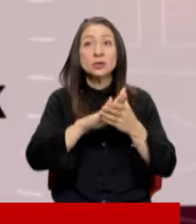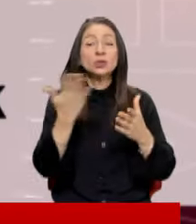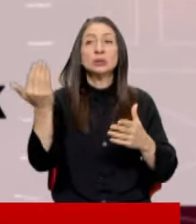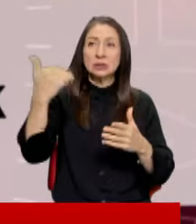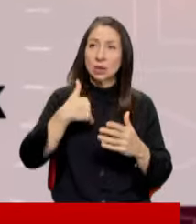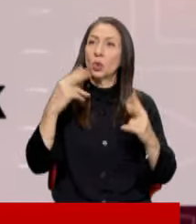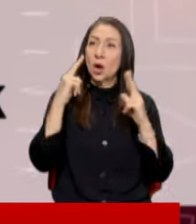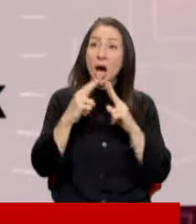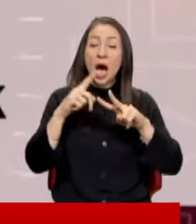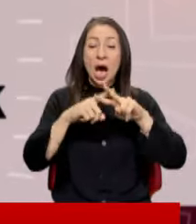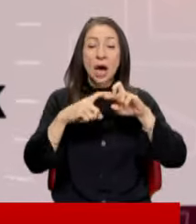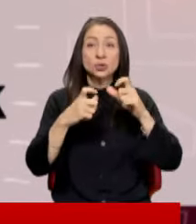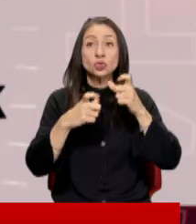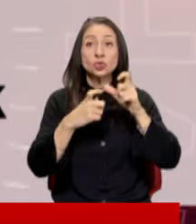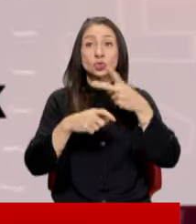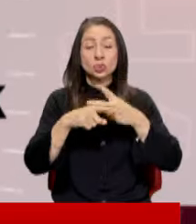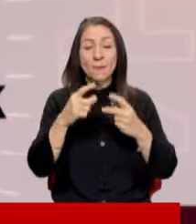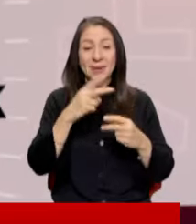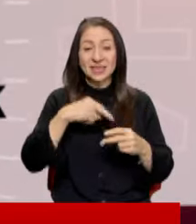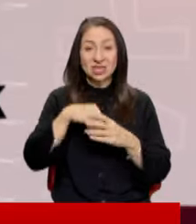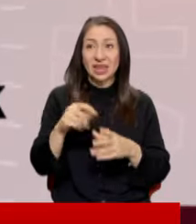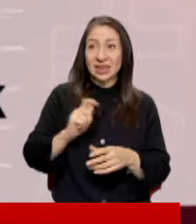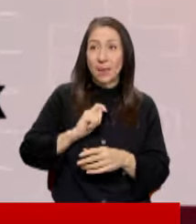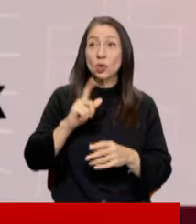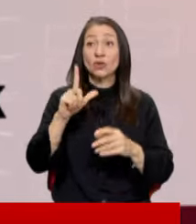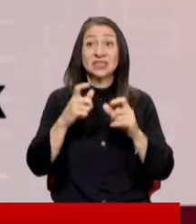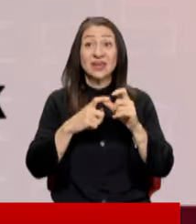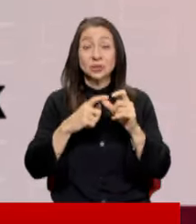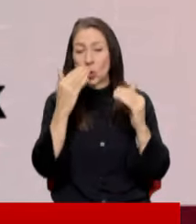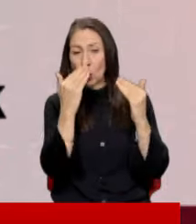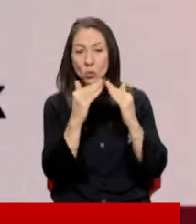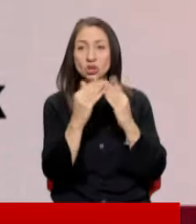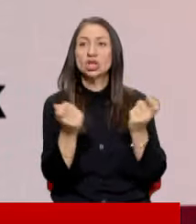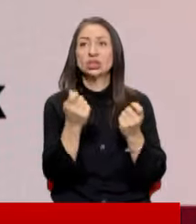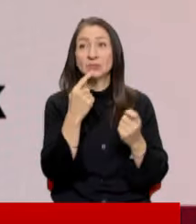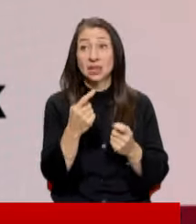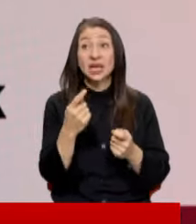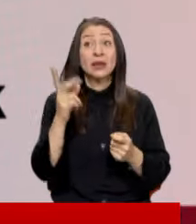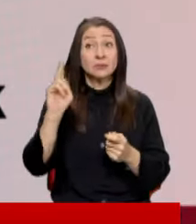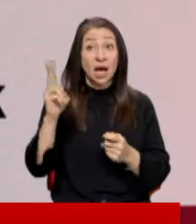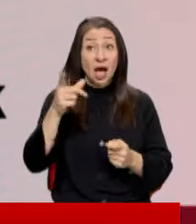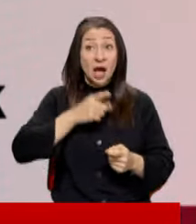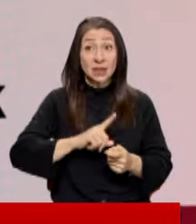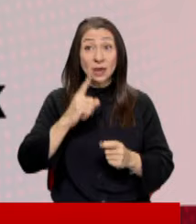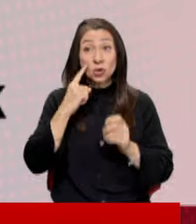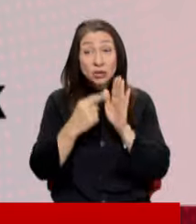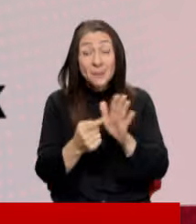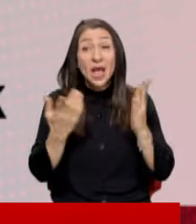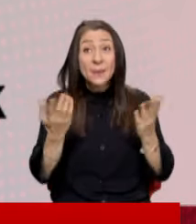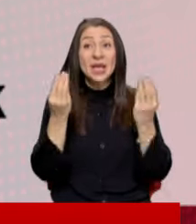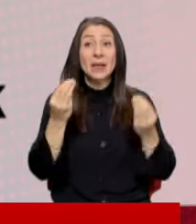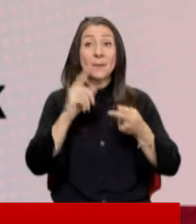geldi görüştük Arsuz Belediyesi için talepte bulundu Lütfü savaşla da uyumlu çalışırım dedi kendisine aday gösterebilir